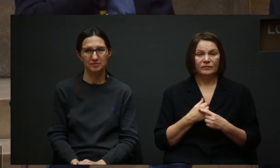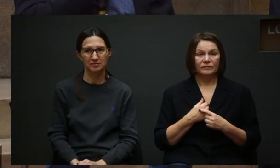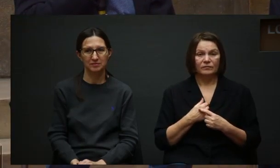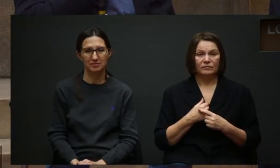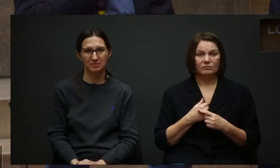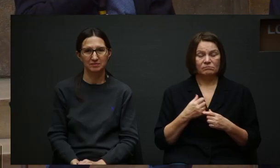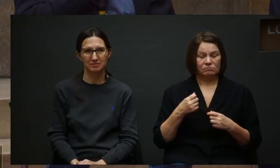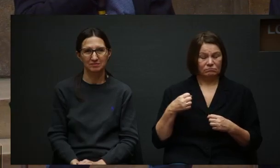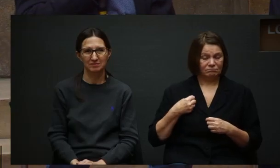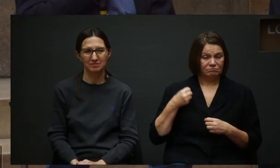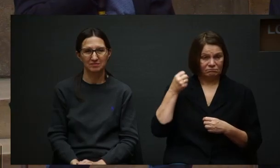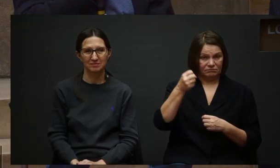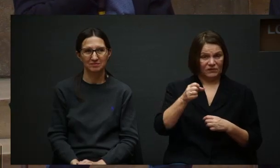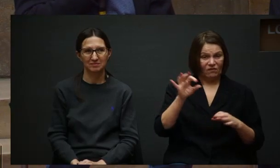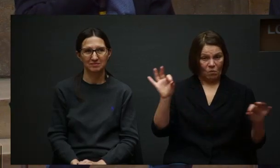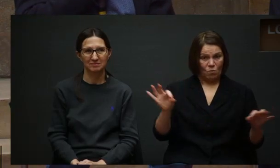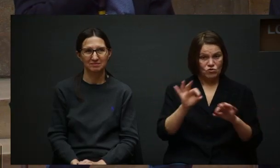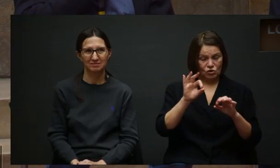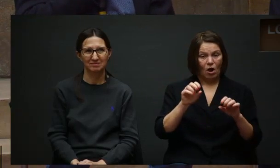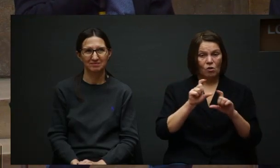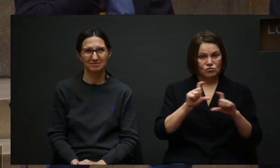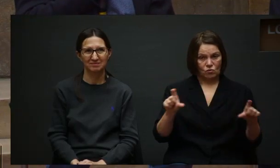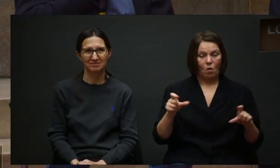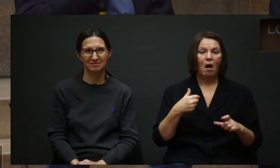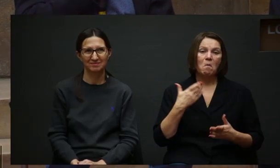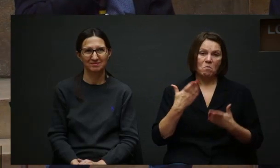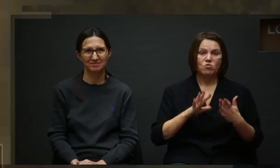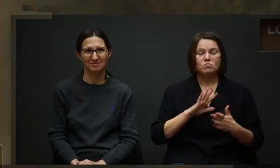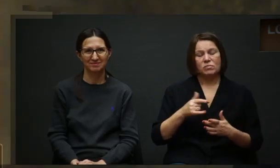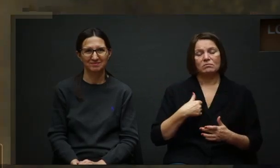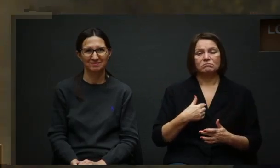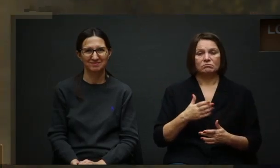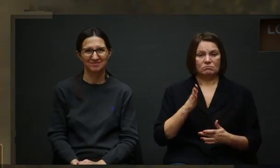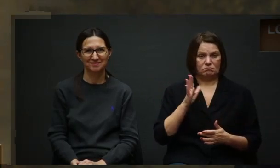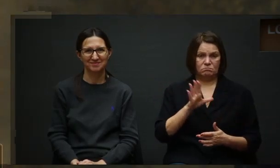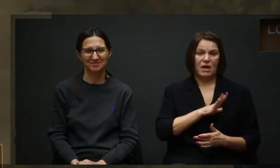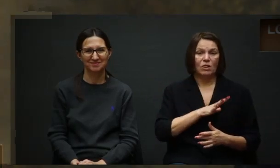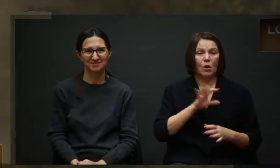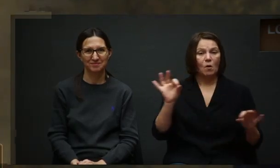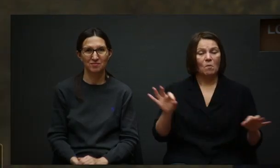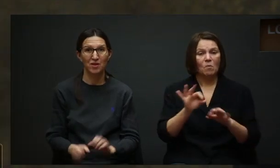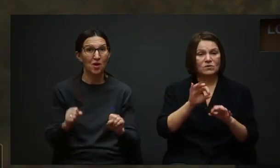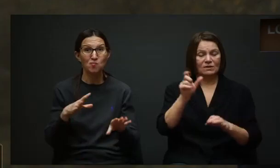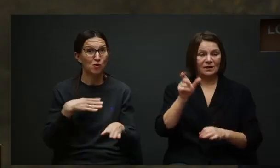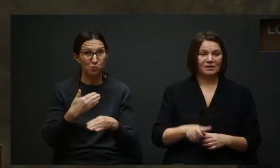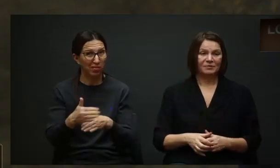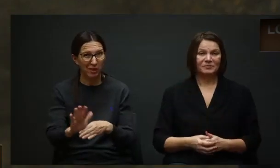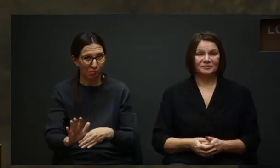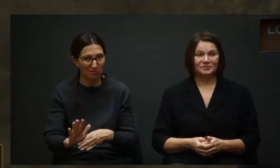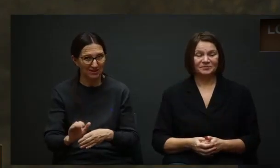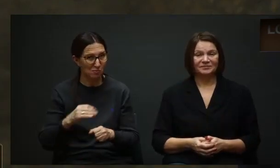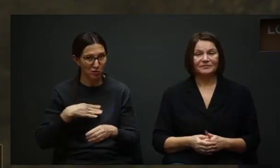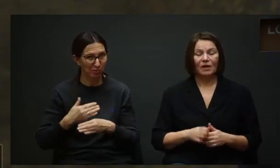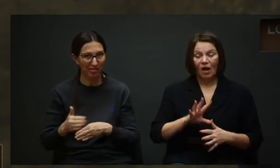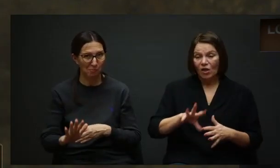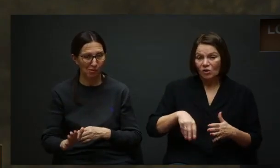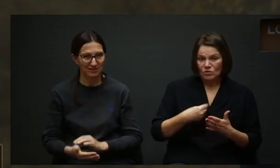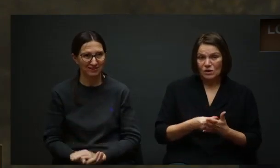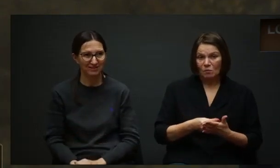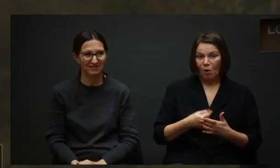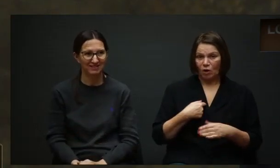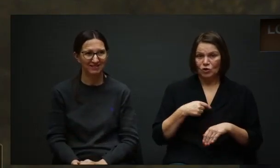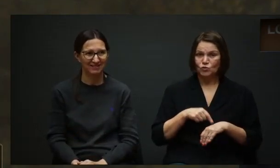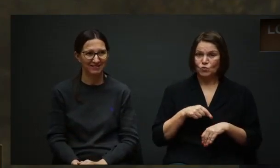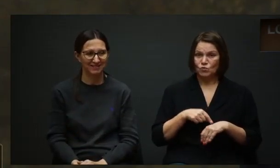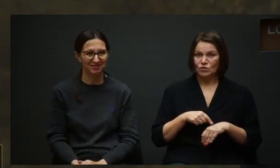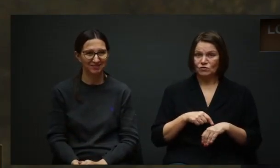определили в музыкальную школу, я бы стал музыкантом. Вот. И может быть, пор, еще не до поздно. До сих пор чувствую,